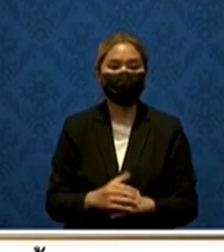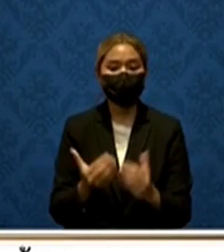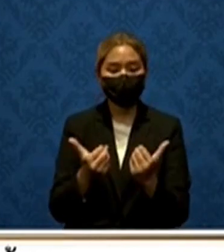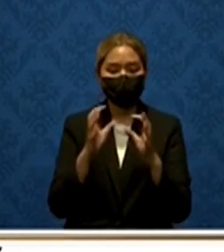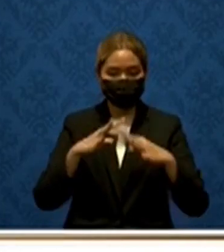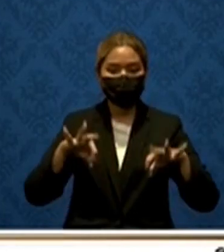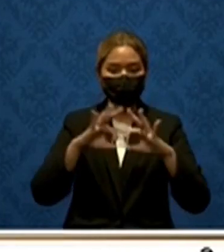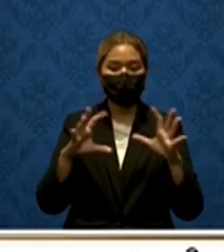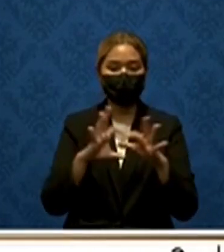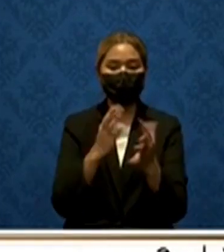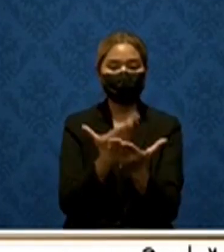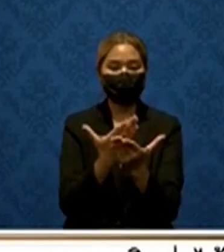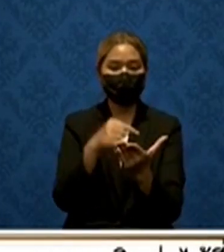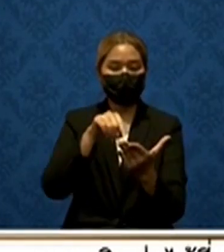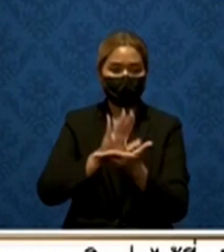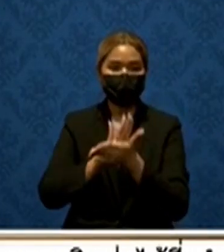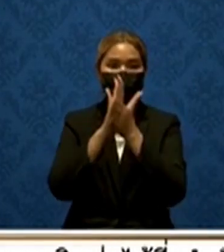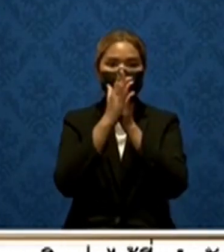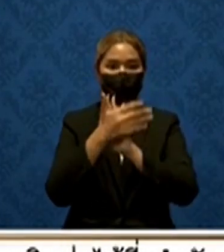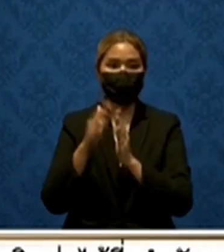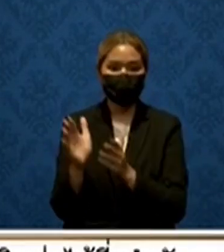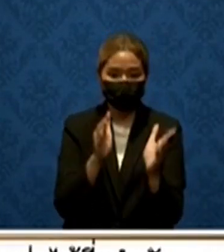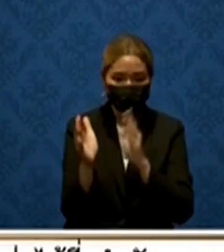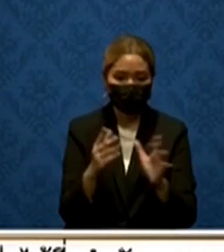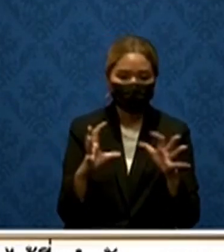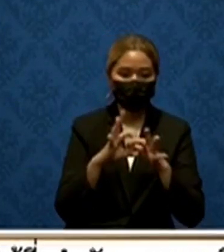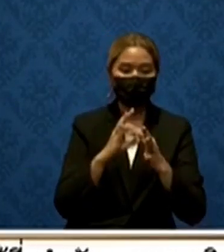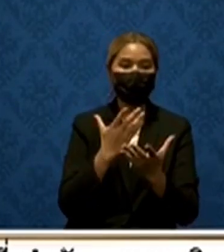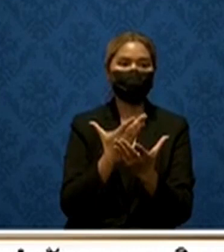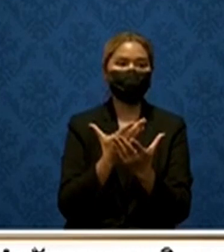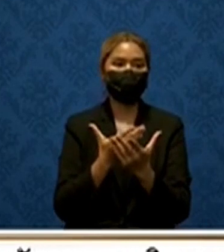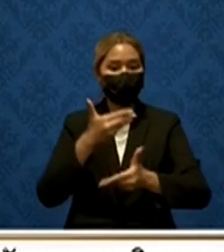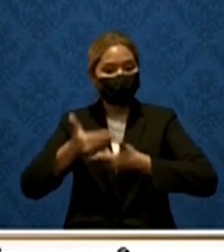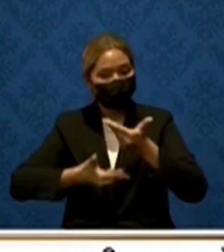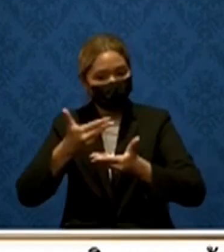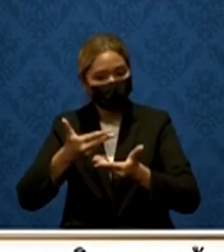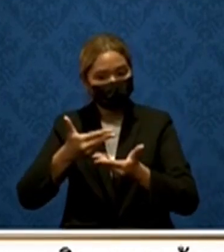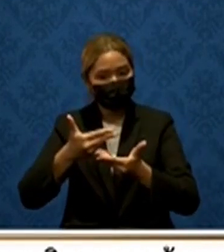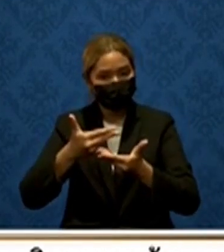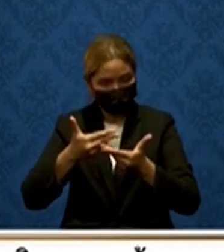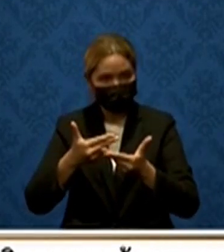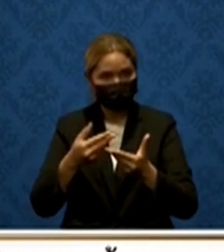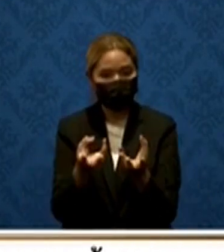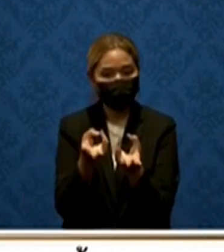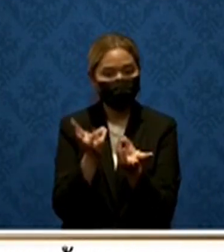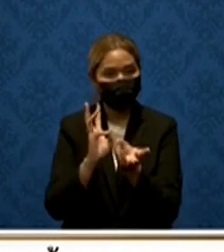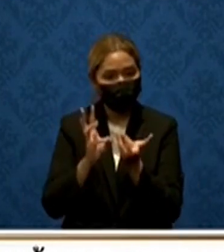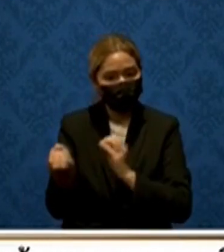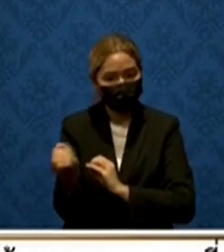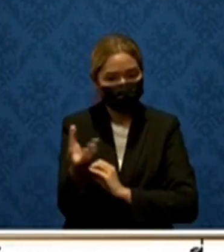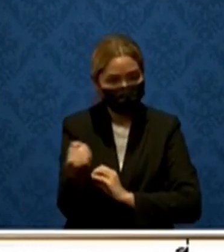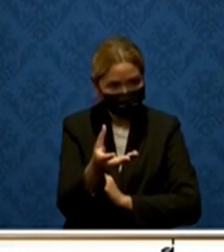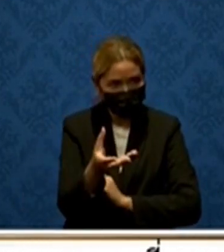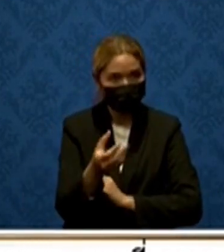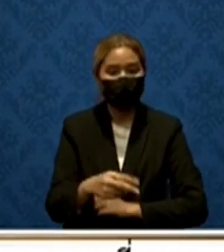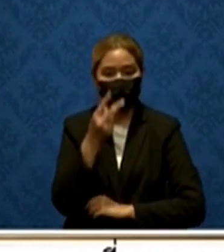จงเป็ที่มาที่ต้องปับกบวนการใหม่ว่าให้พิจารณาว่าจะอนุญาตให้ขายราคาไหนให้ดูจาก